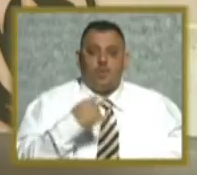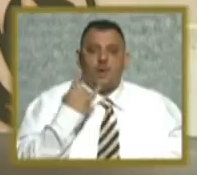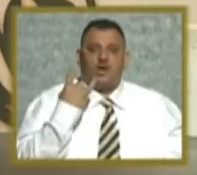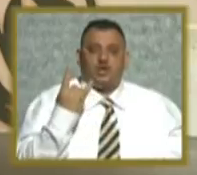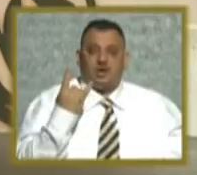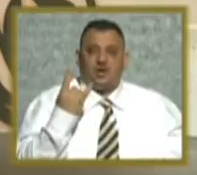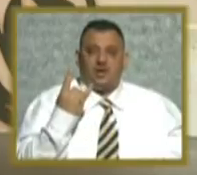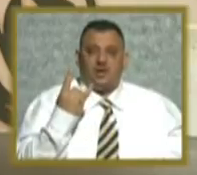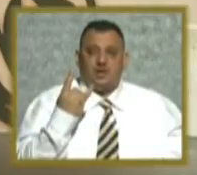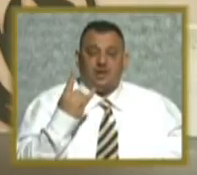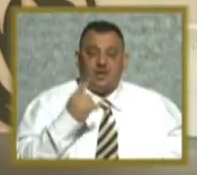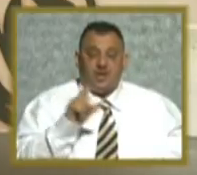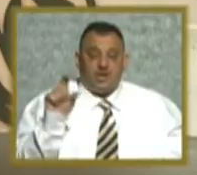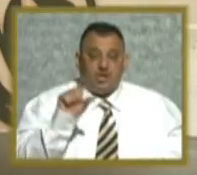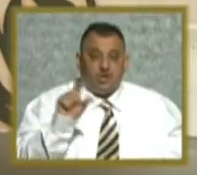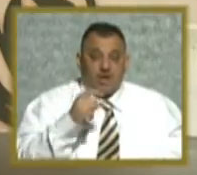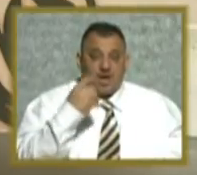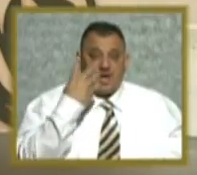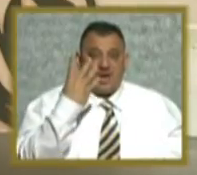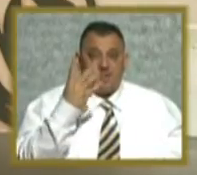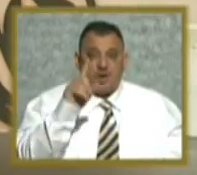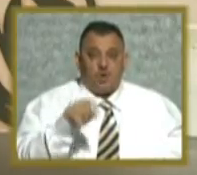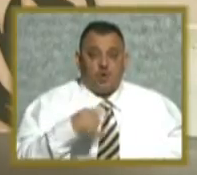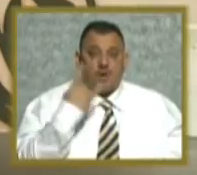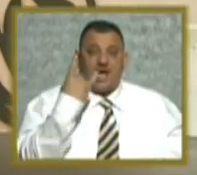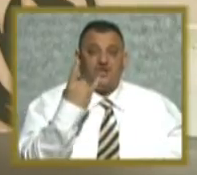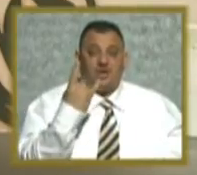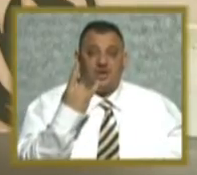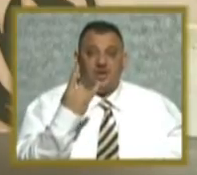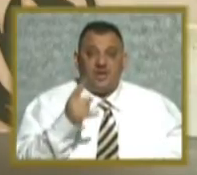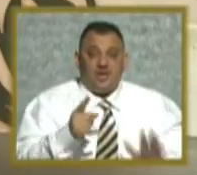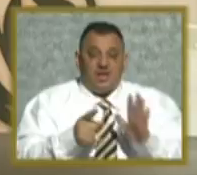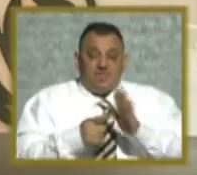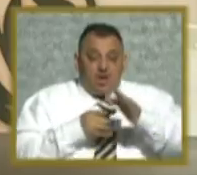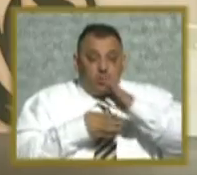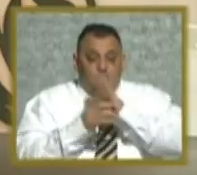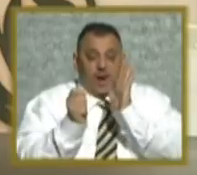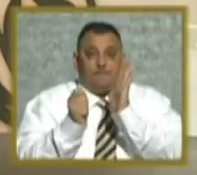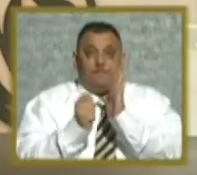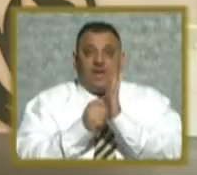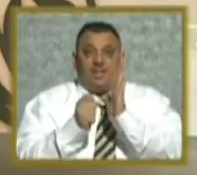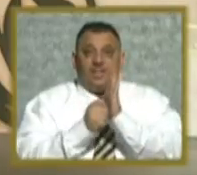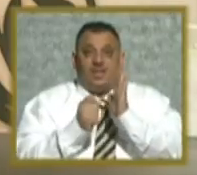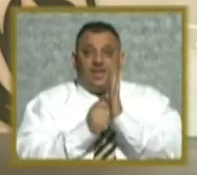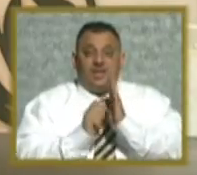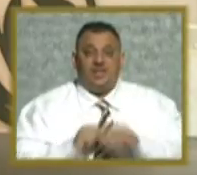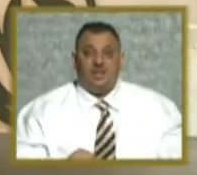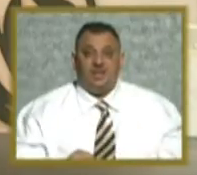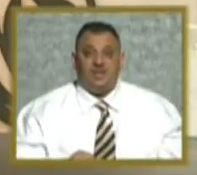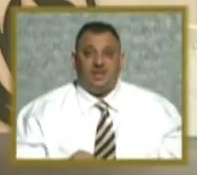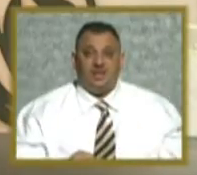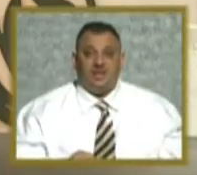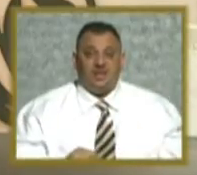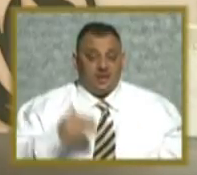4 أشهر و10 أيام، احفظي هذه يا أم محمد. وأيضا النساء بارك الله فيكم تعرفون هذه الأحكام، يعني معرفة هذه الأحكام مهم.